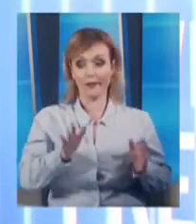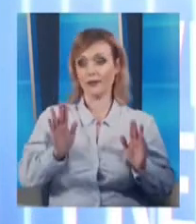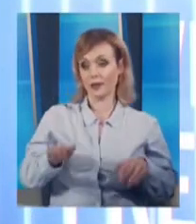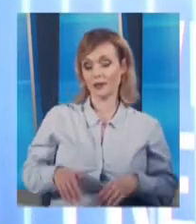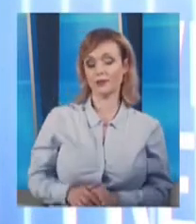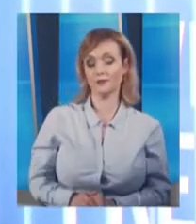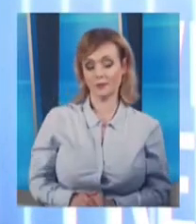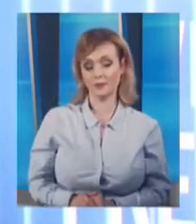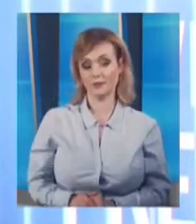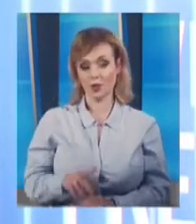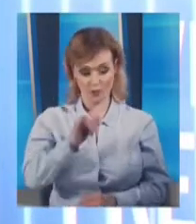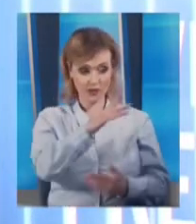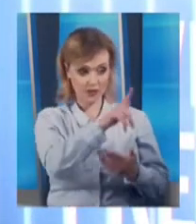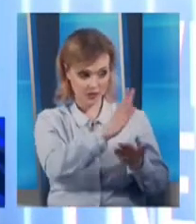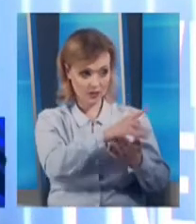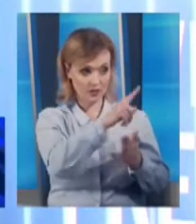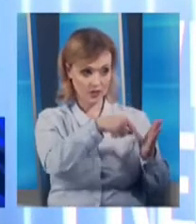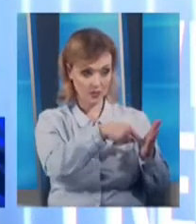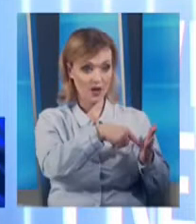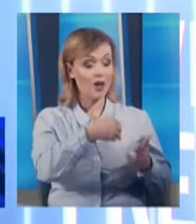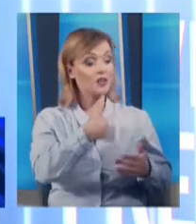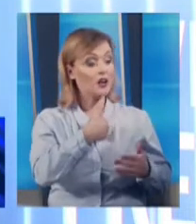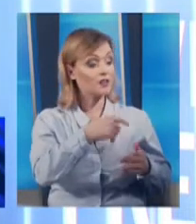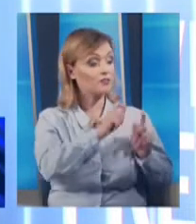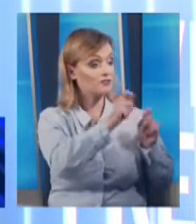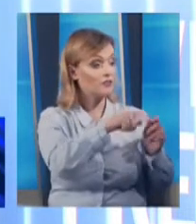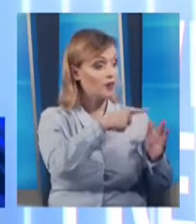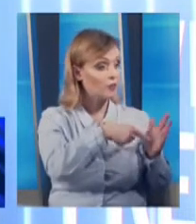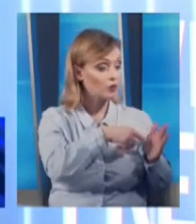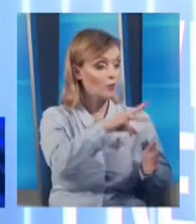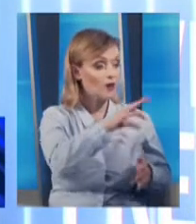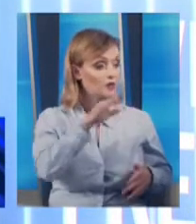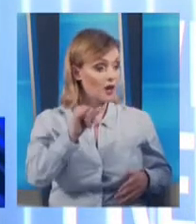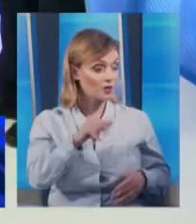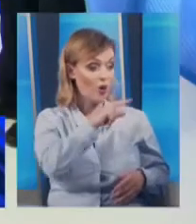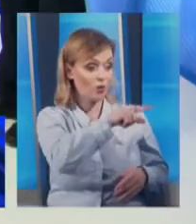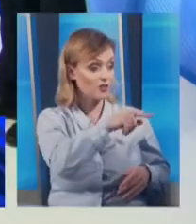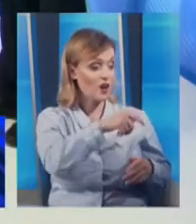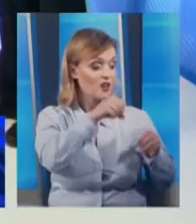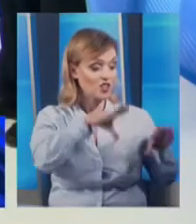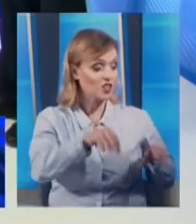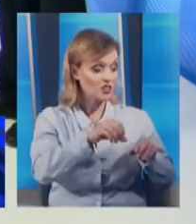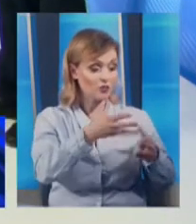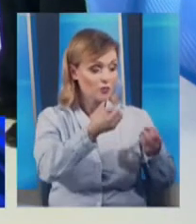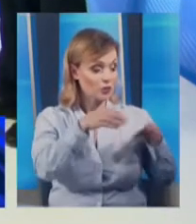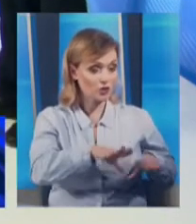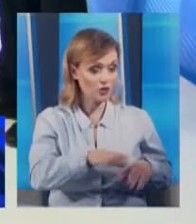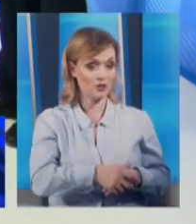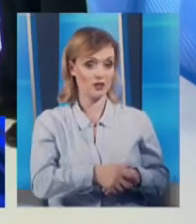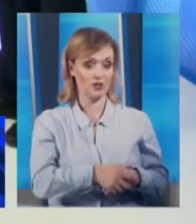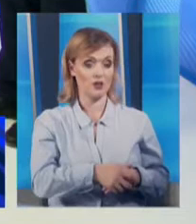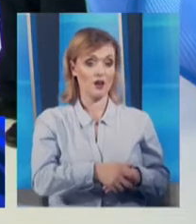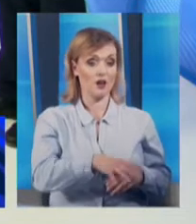domnul Grosu... Nu, eu aveam întrebări, aș avea întrebări la candidat. Am spus, domnul Grosu nu este cel care ia decizia. Domnul Grosu a decis, de exemplu,